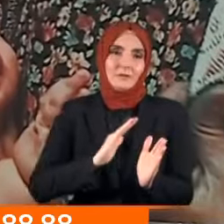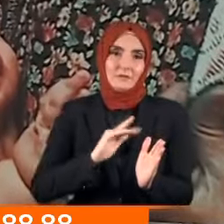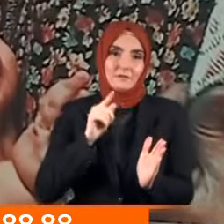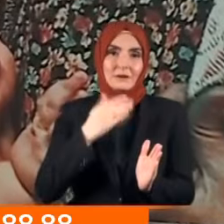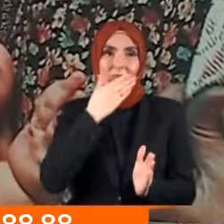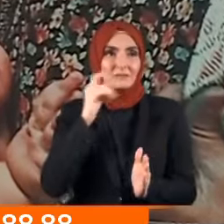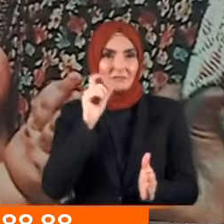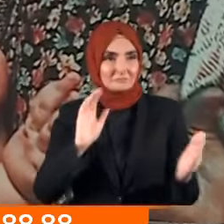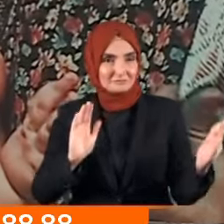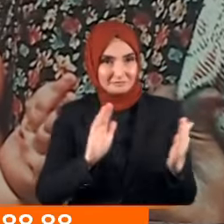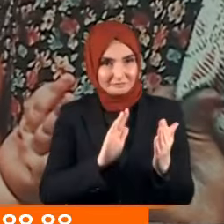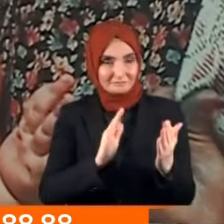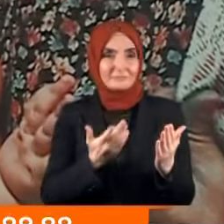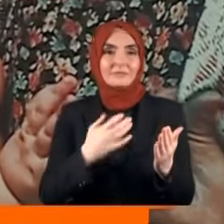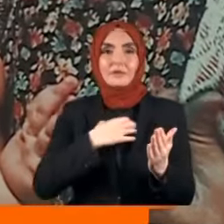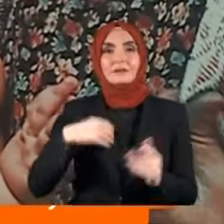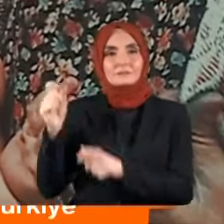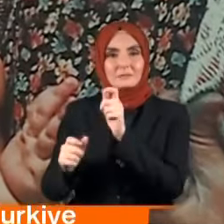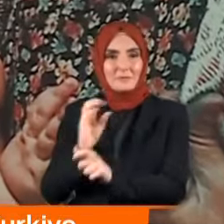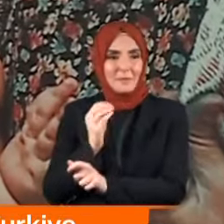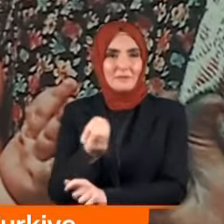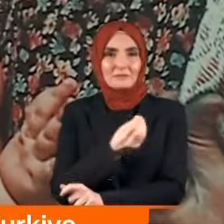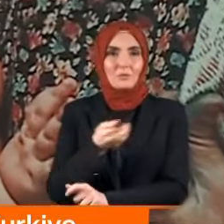sürerken anneler bebeklerinin ölümlerini